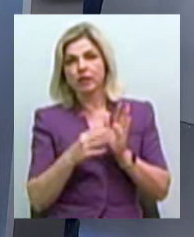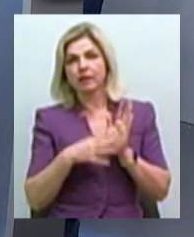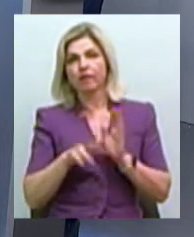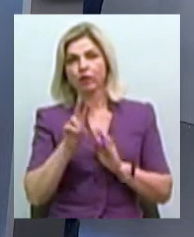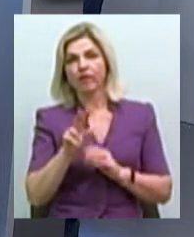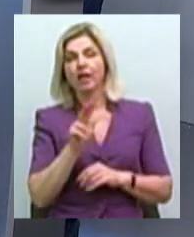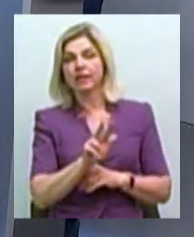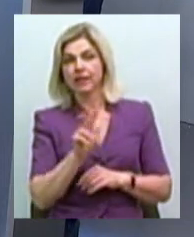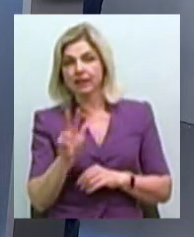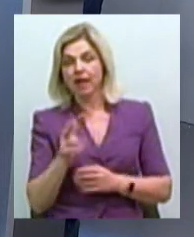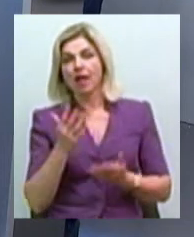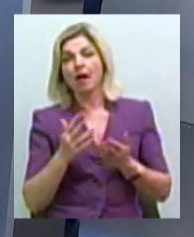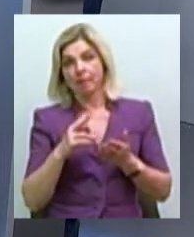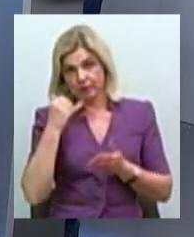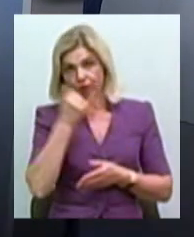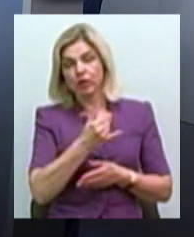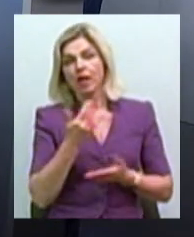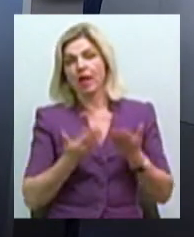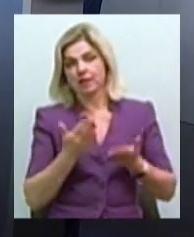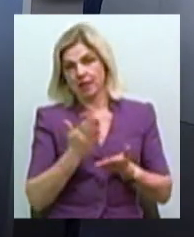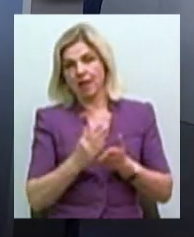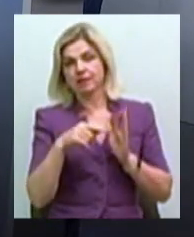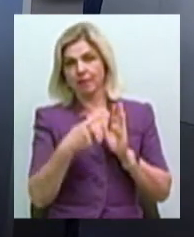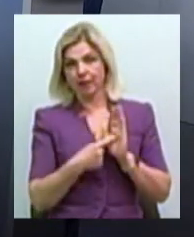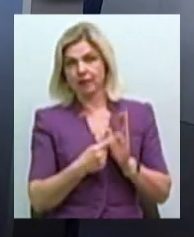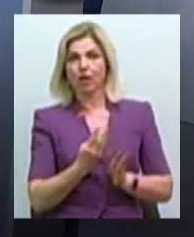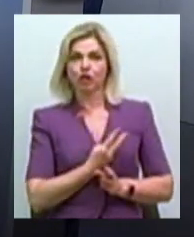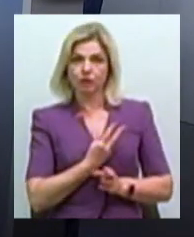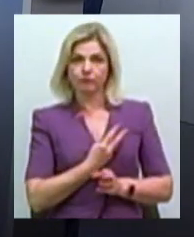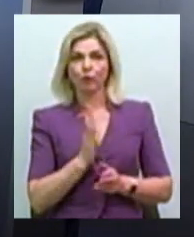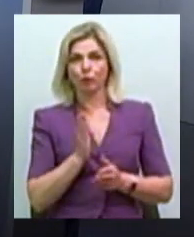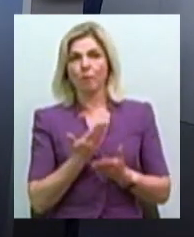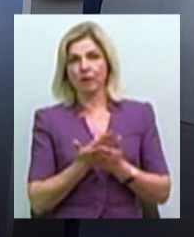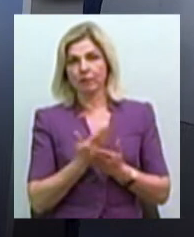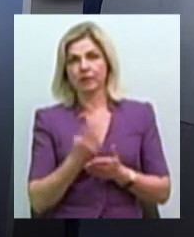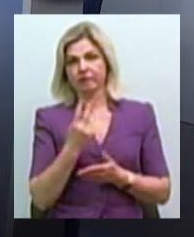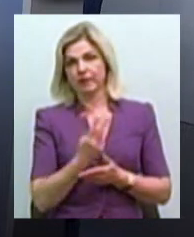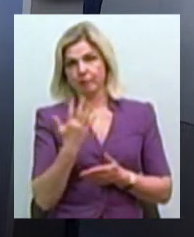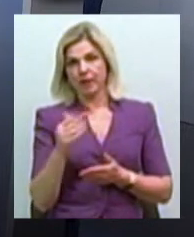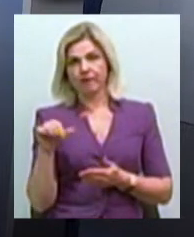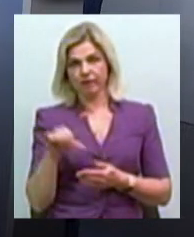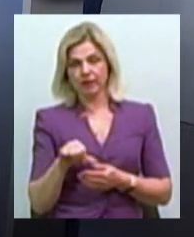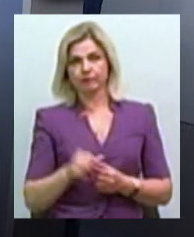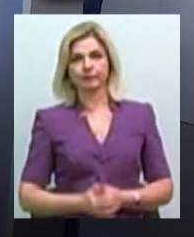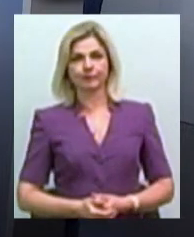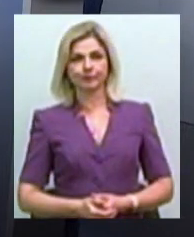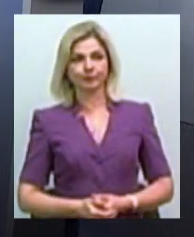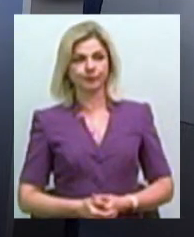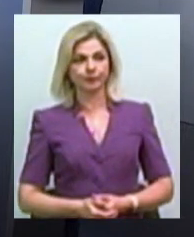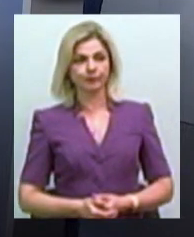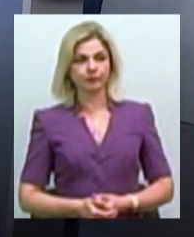76-92-33. Телефонуйте, якщо маєте запитання, побажання. Ми будемо працювати приблизно ще 25 хвилин, можливо, трошки менше.